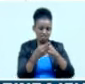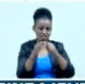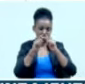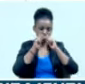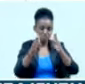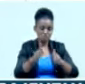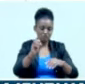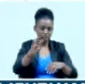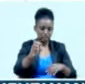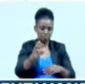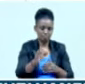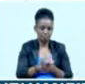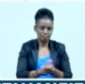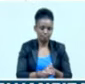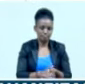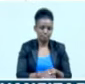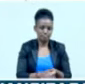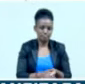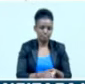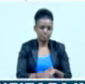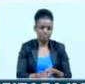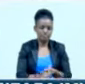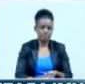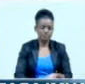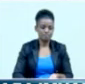Mutoni, i Kigali.